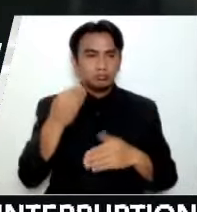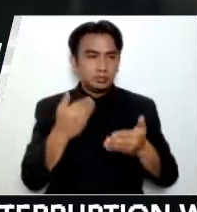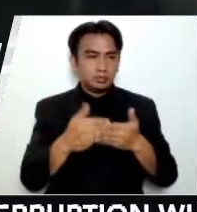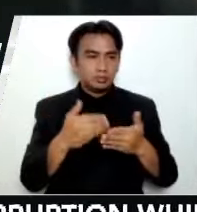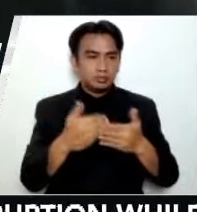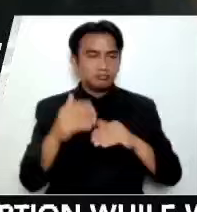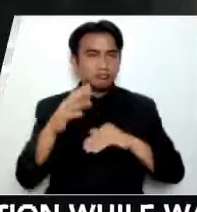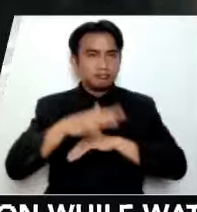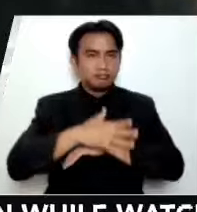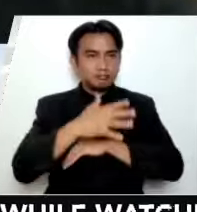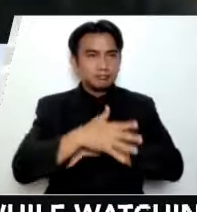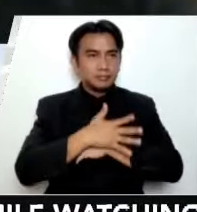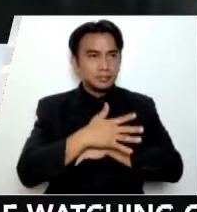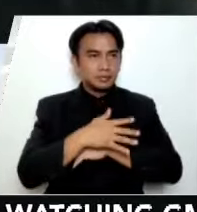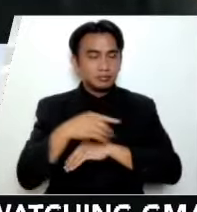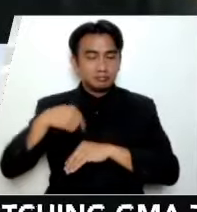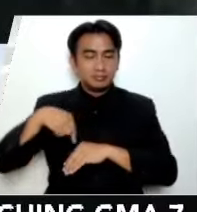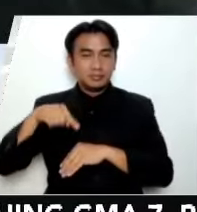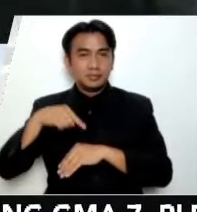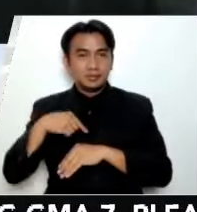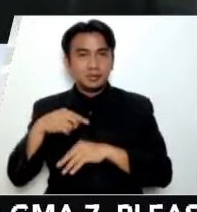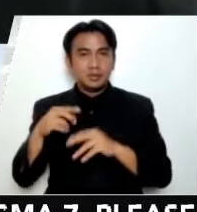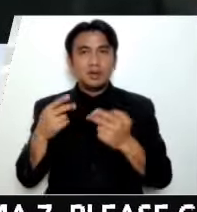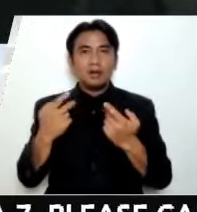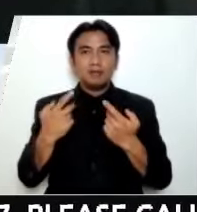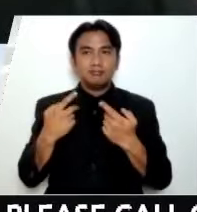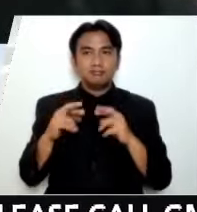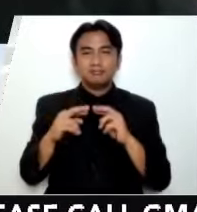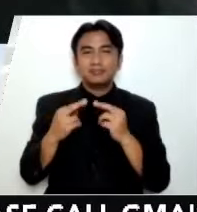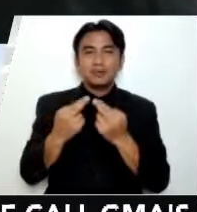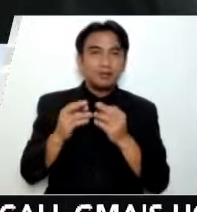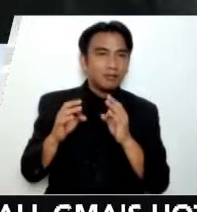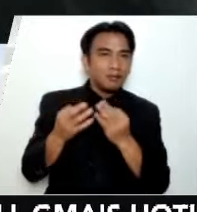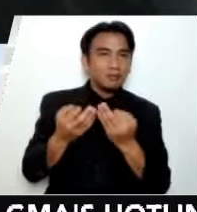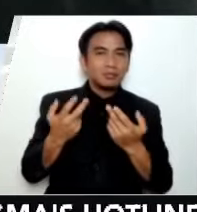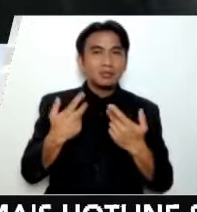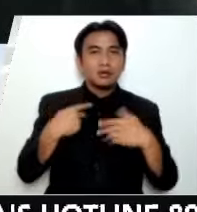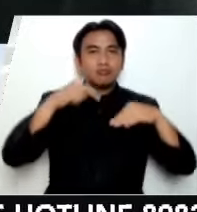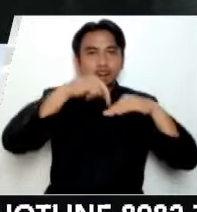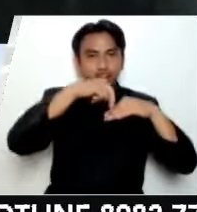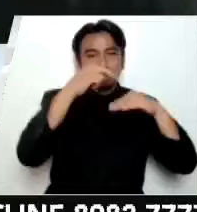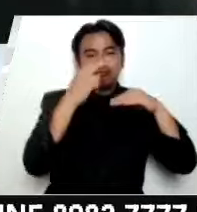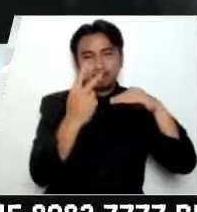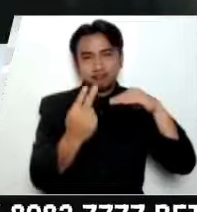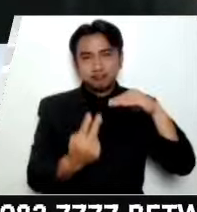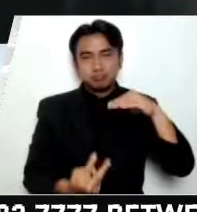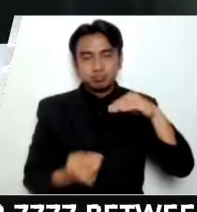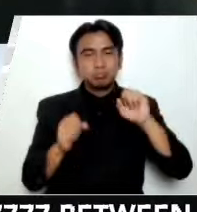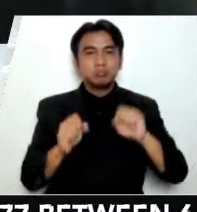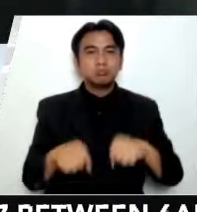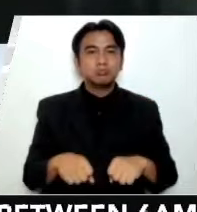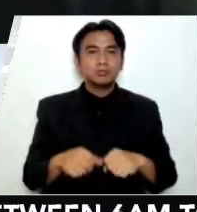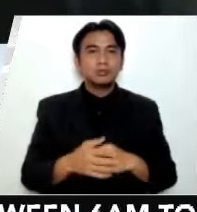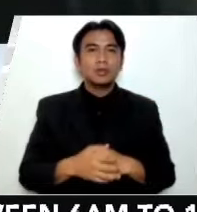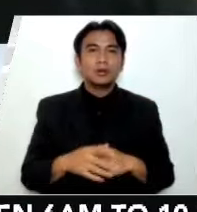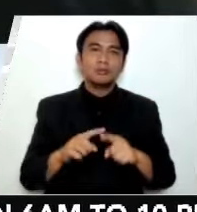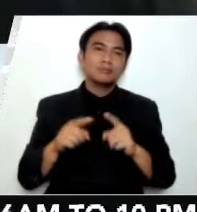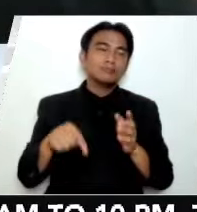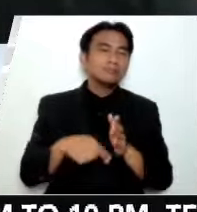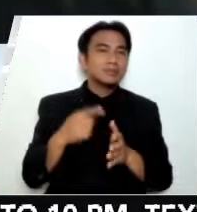sa bahay ay mga scuba divers tulad ni Kenneth. Tapos syempre, in between the dives, minsan nagpa-paddleboard